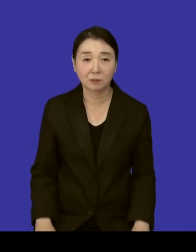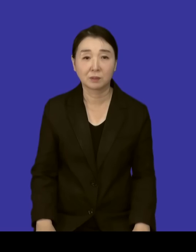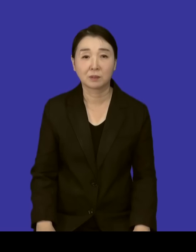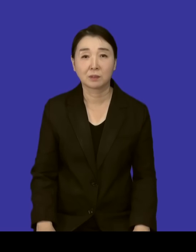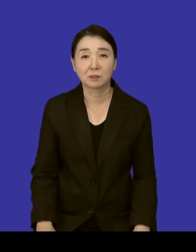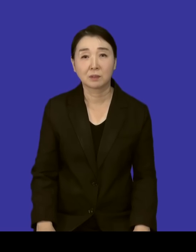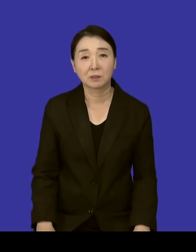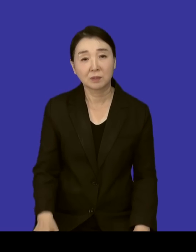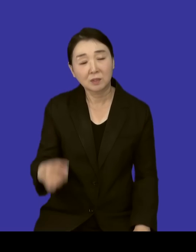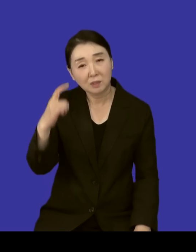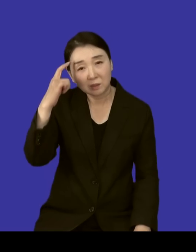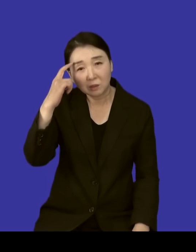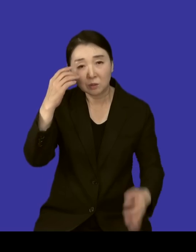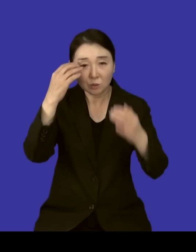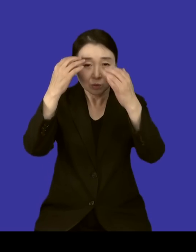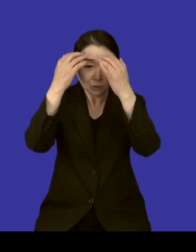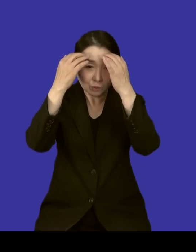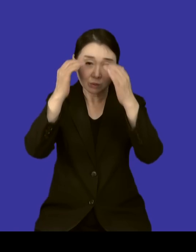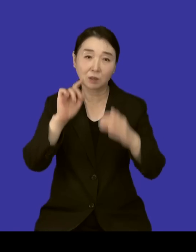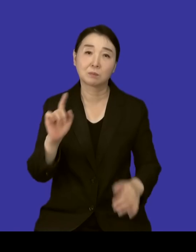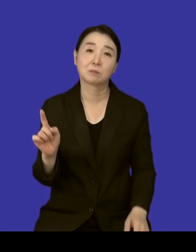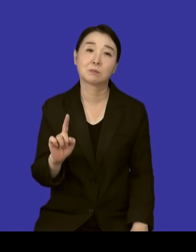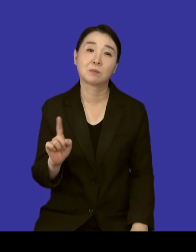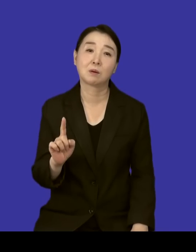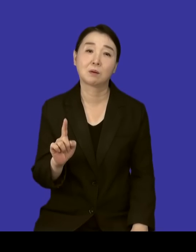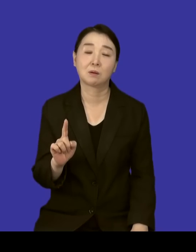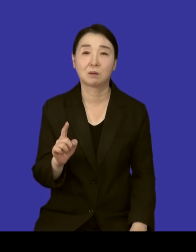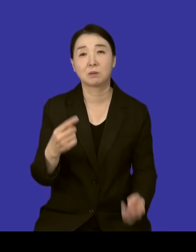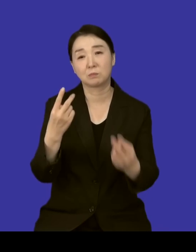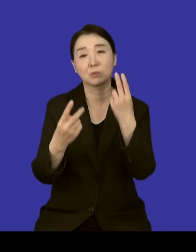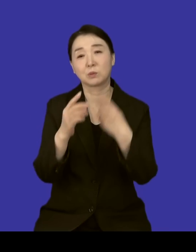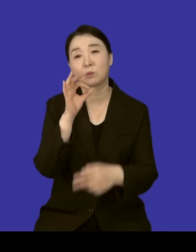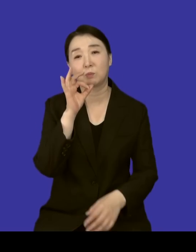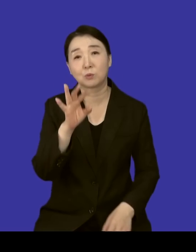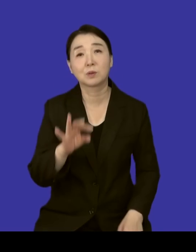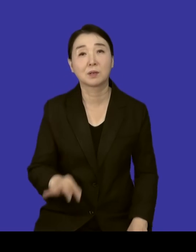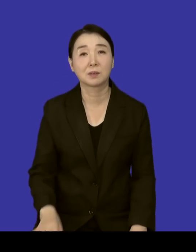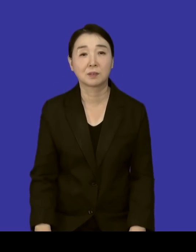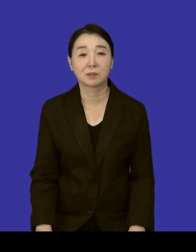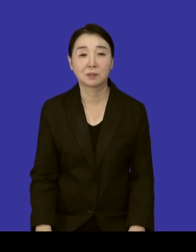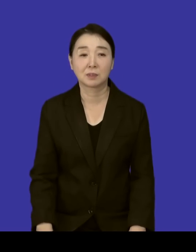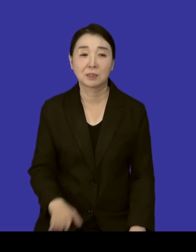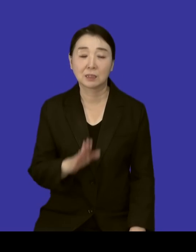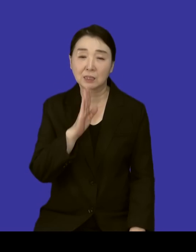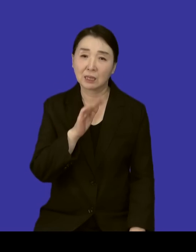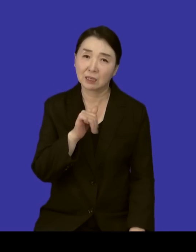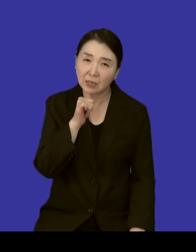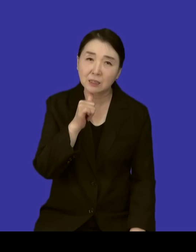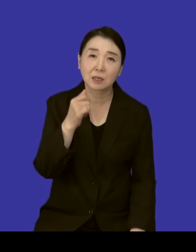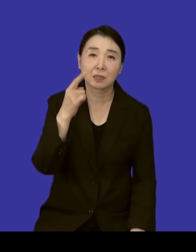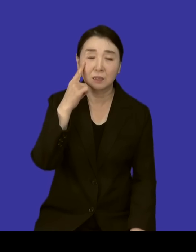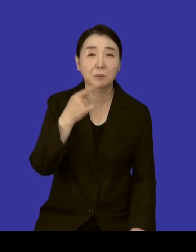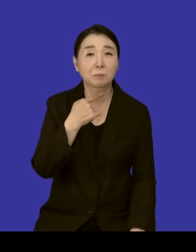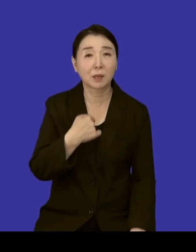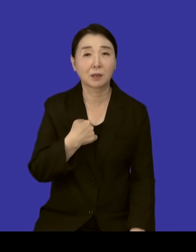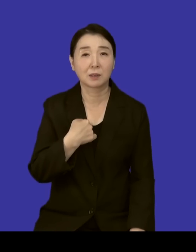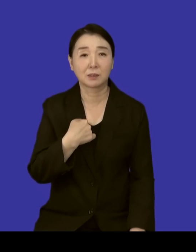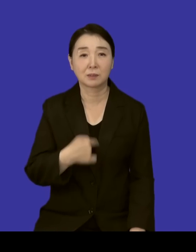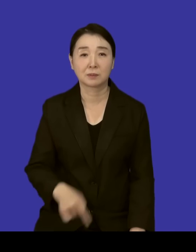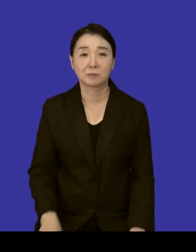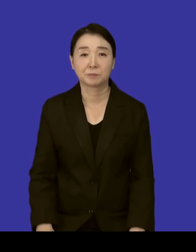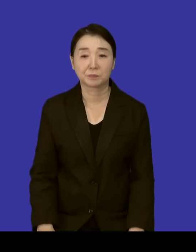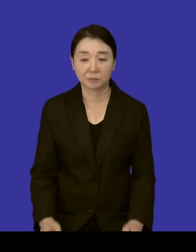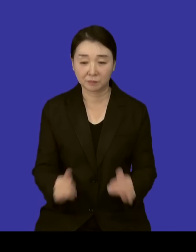정신적인 고난은요, 이건 비교할 수가 없는 거예요. 내가 예. 짜들어지게 가난해 봤잖아요. 네. 근데